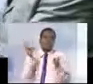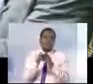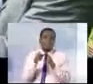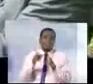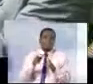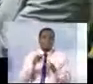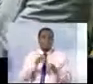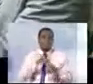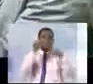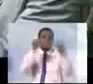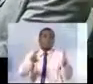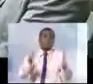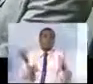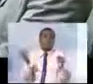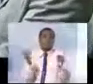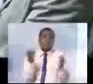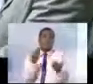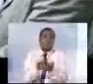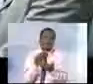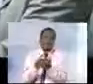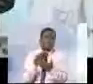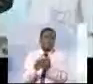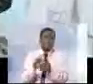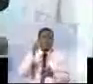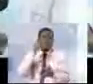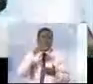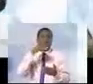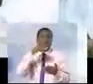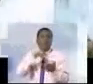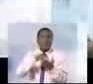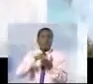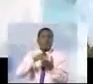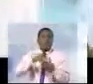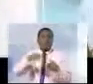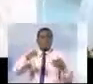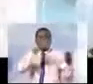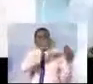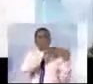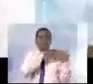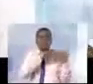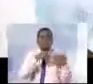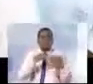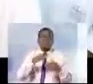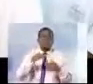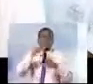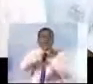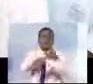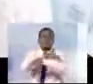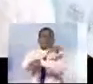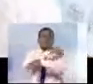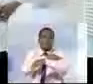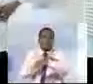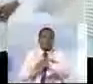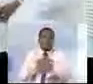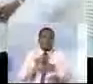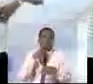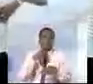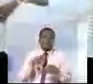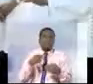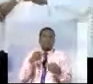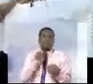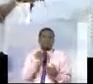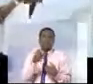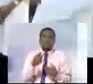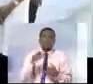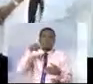apportées aux blessés par le médiateur les médecin chef du centre hospitalier universités de cocody et ceux de la fisam ont assuré aux